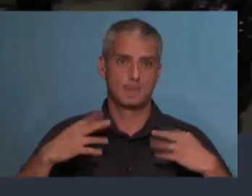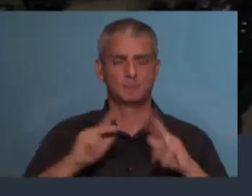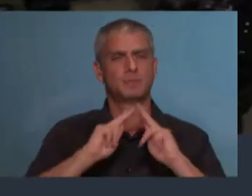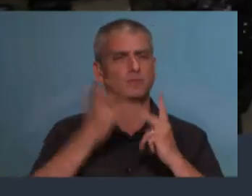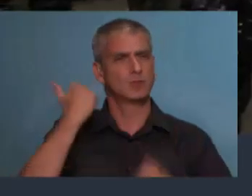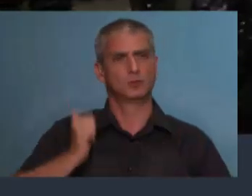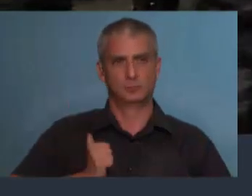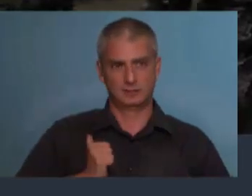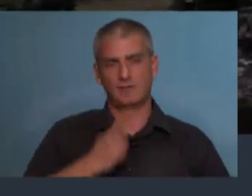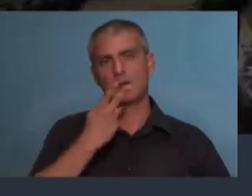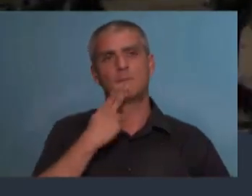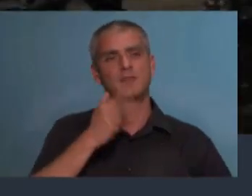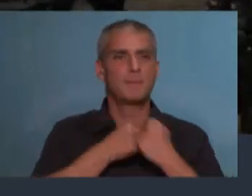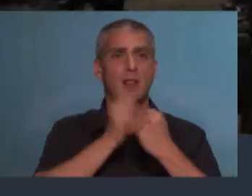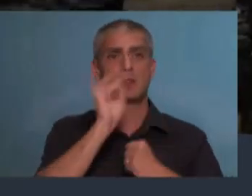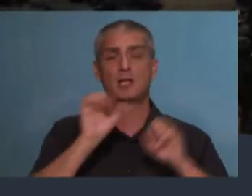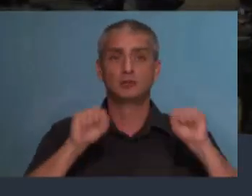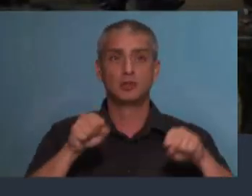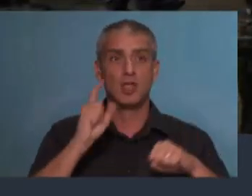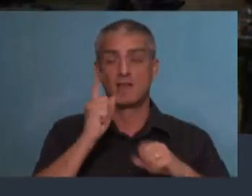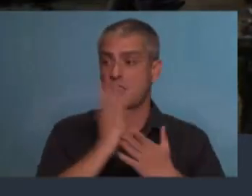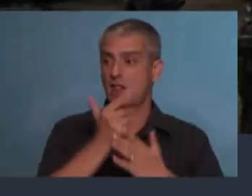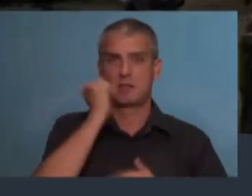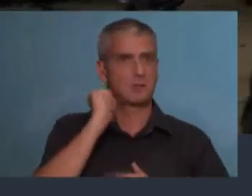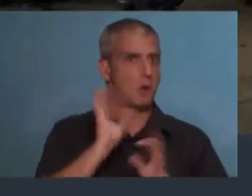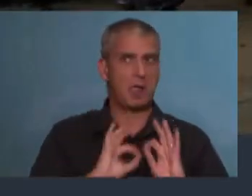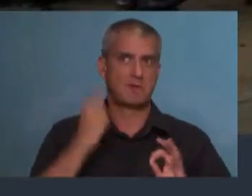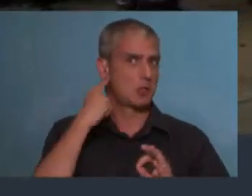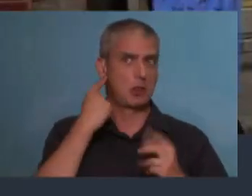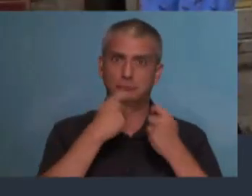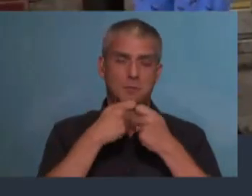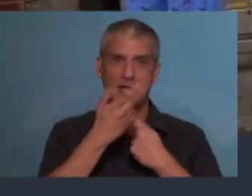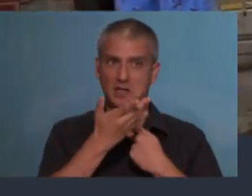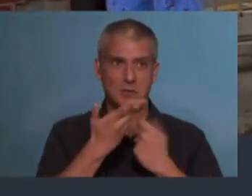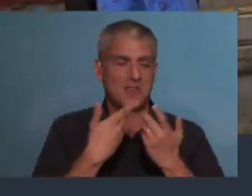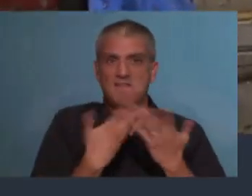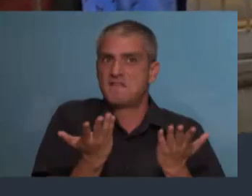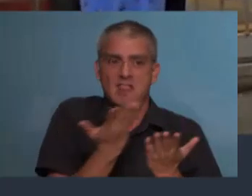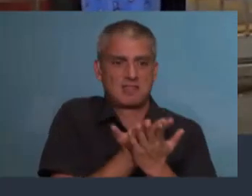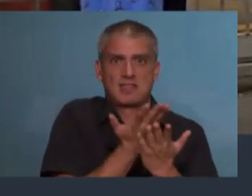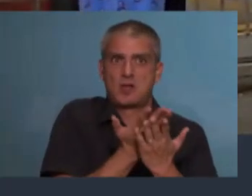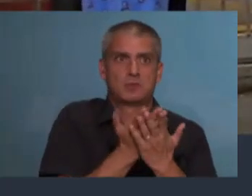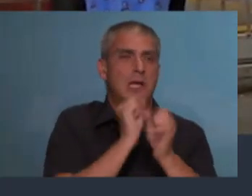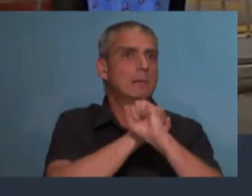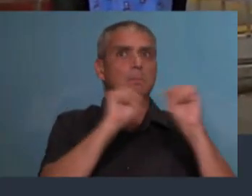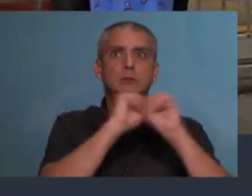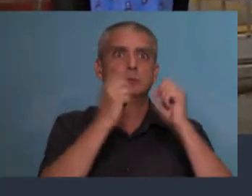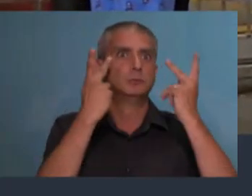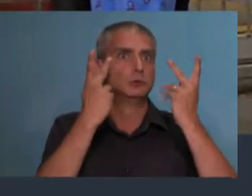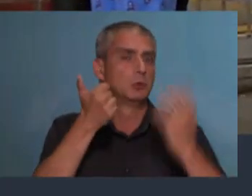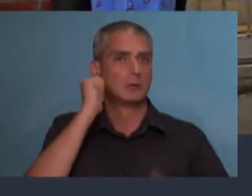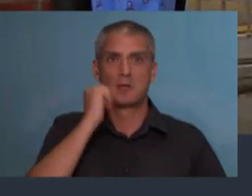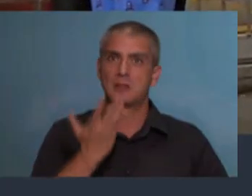צבא מבטיחים להיאבק בשלטון. אלא שעד אתמול איש לא שמע על הארגון הזה, וגם אין שום תיעוד לפיצוצים משמעותיים